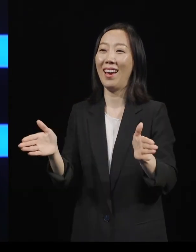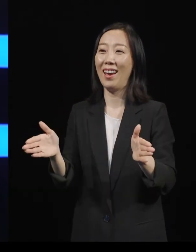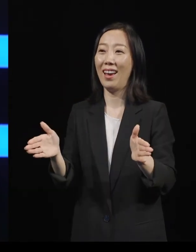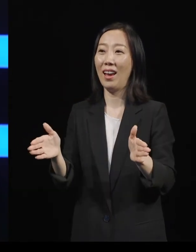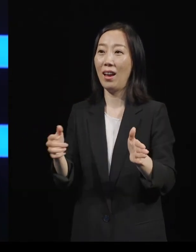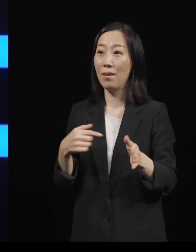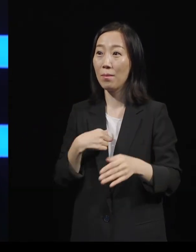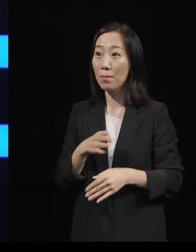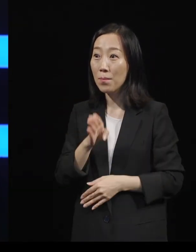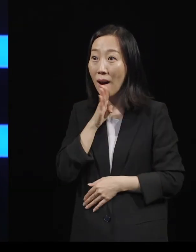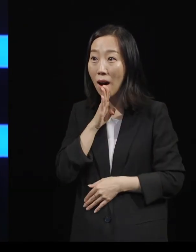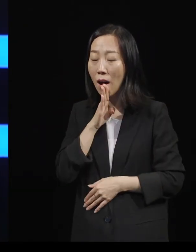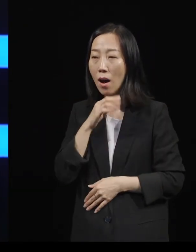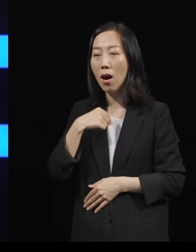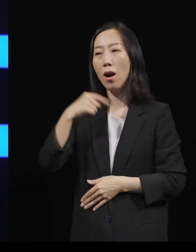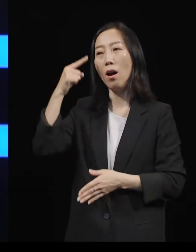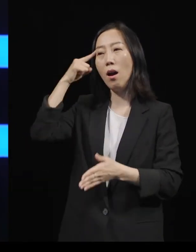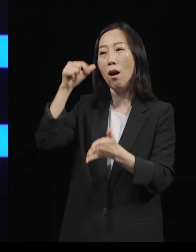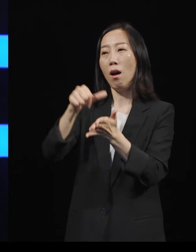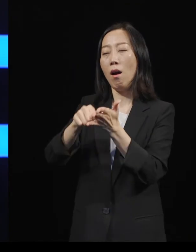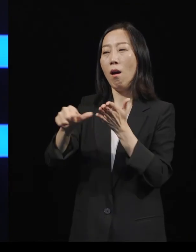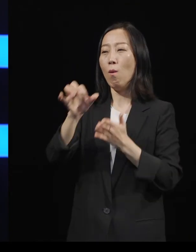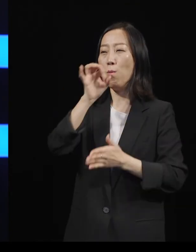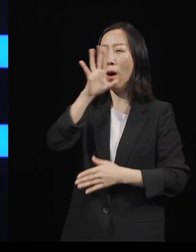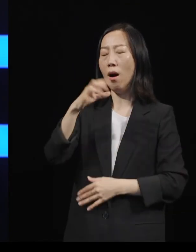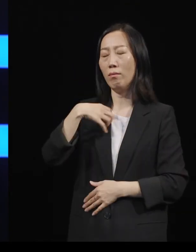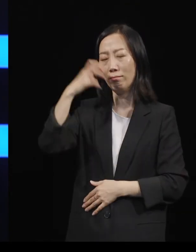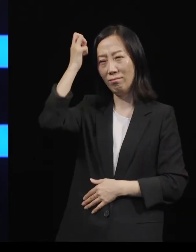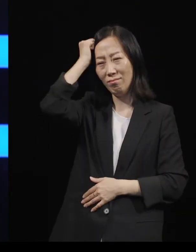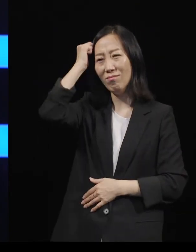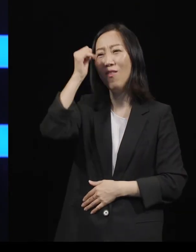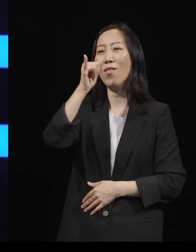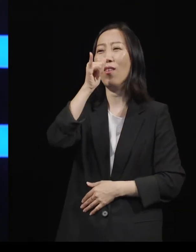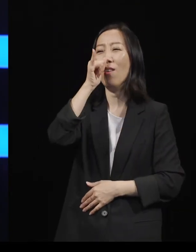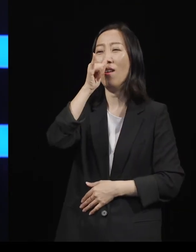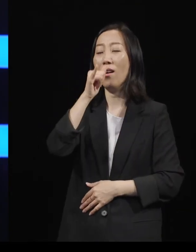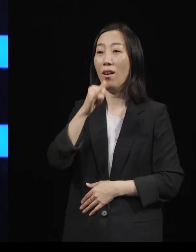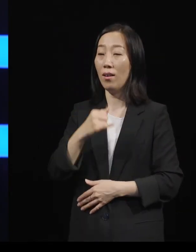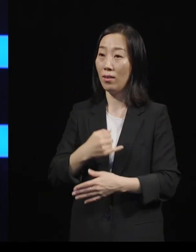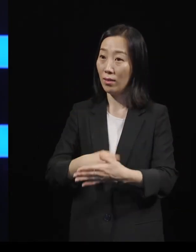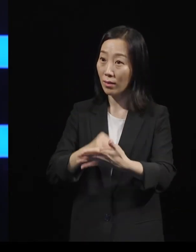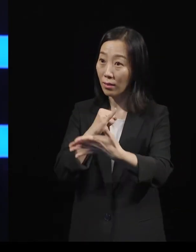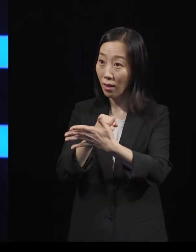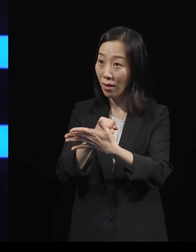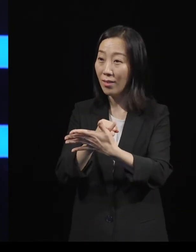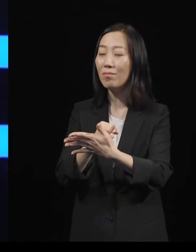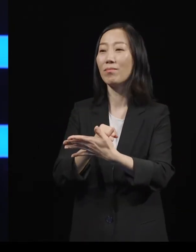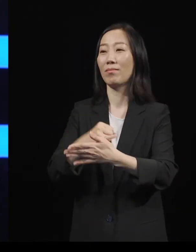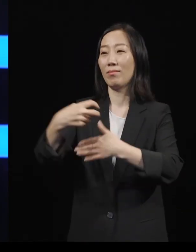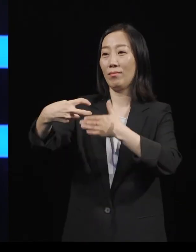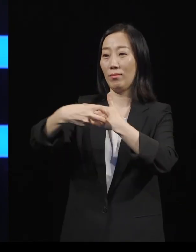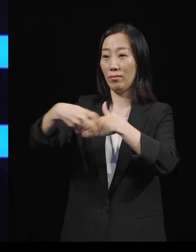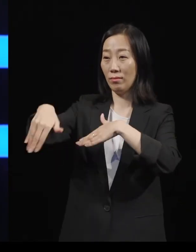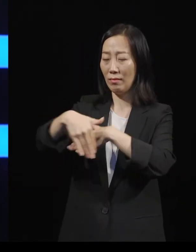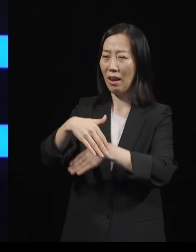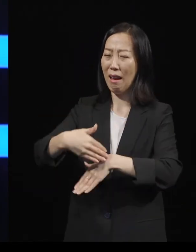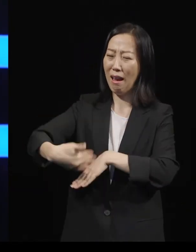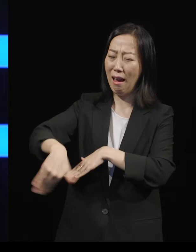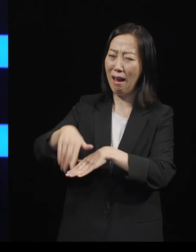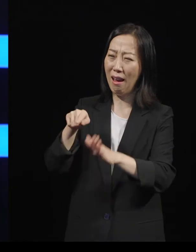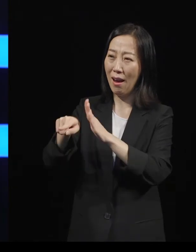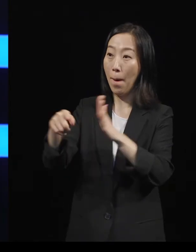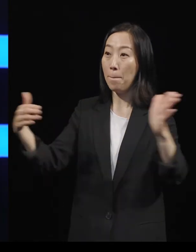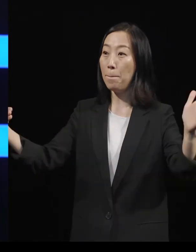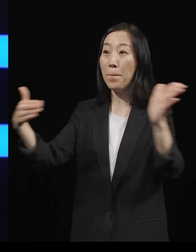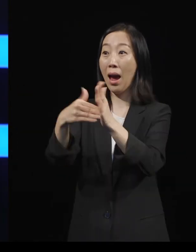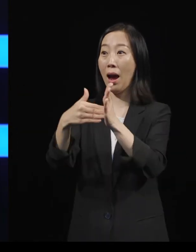그 순간을 아직도 잊지 못합니다. 우리 아이가 드디어 병원이라는 곳을 떠나서 어린이집이라는